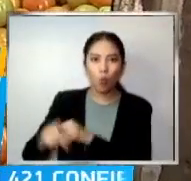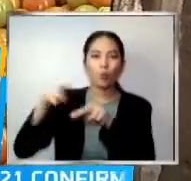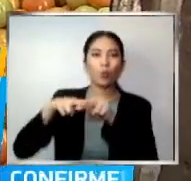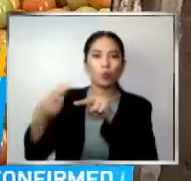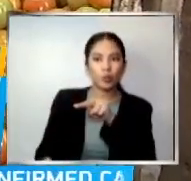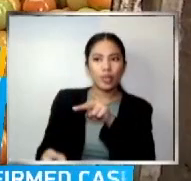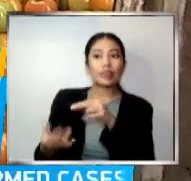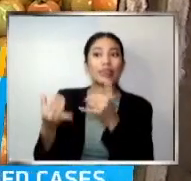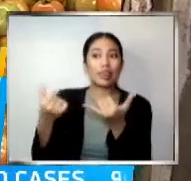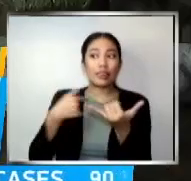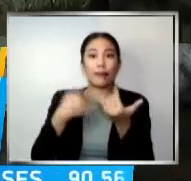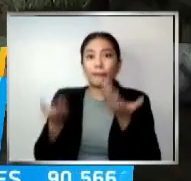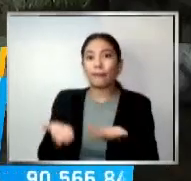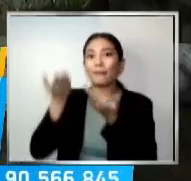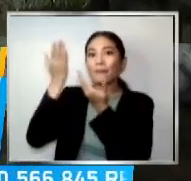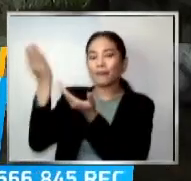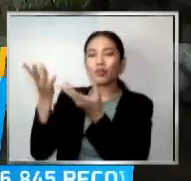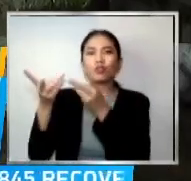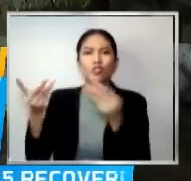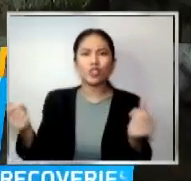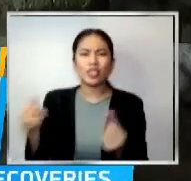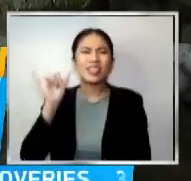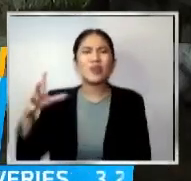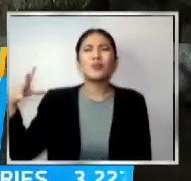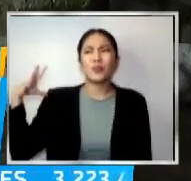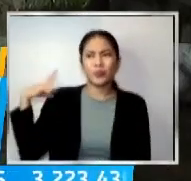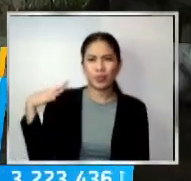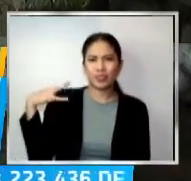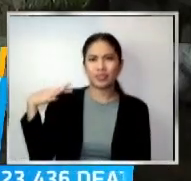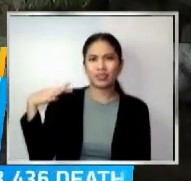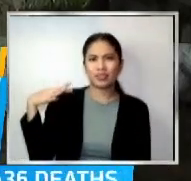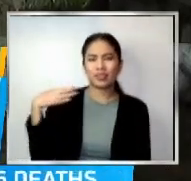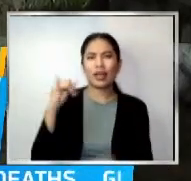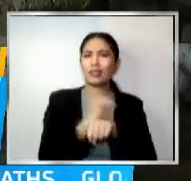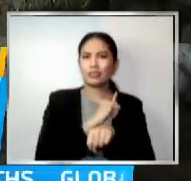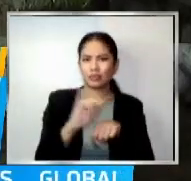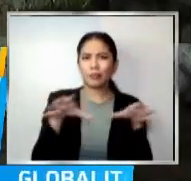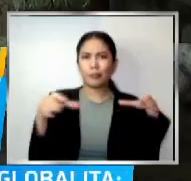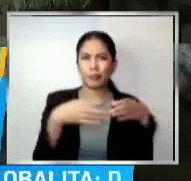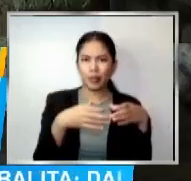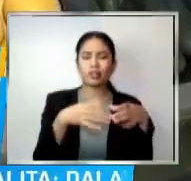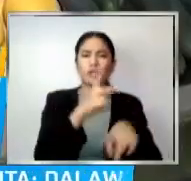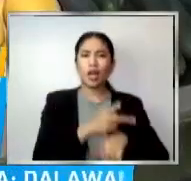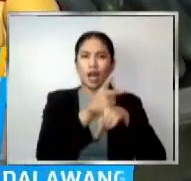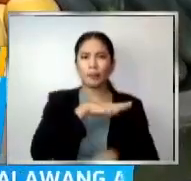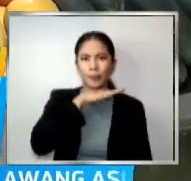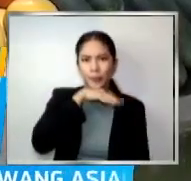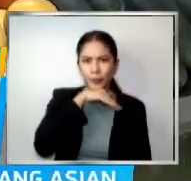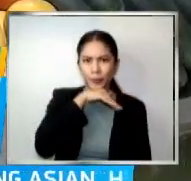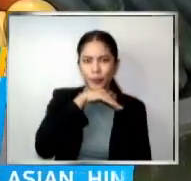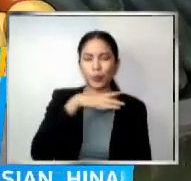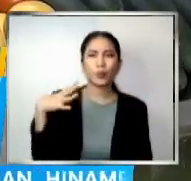dyan. So, hintayin nila yung industriya ng mga magbababoy, no? At kung yung desisyon, sumunod